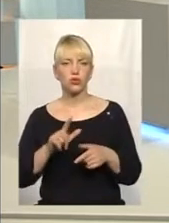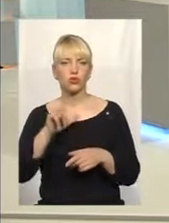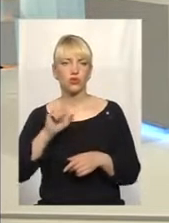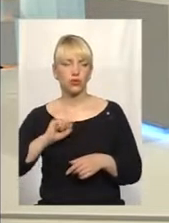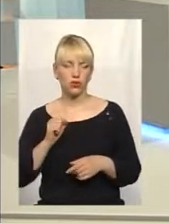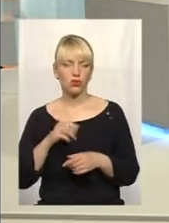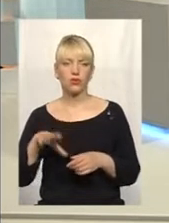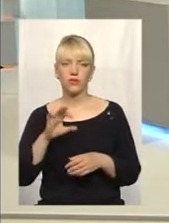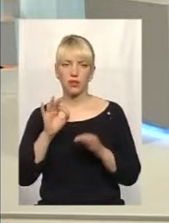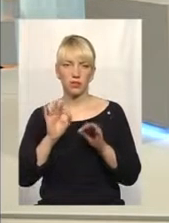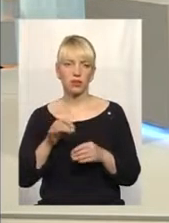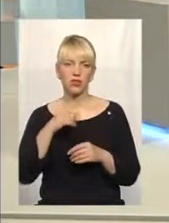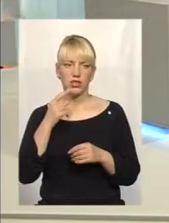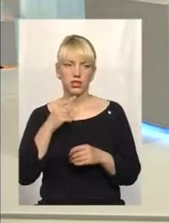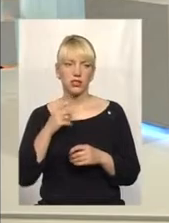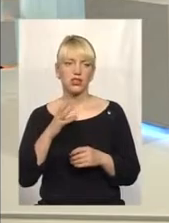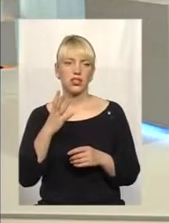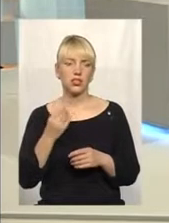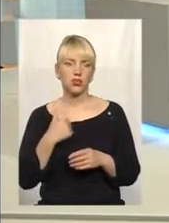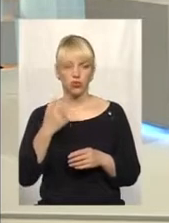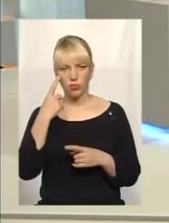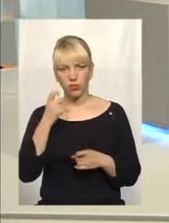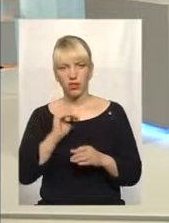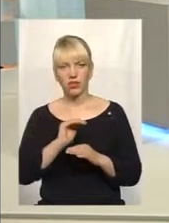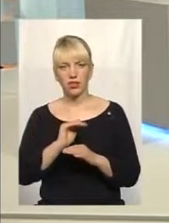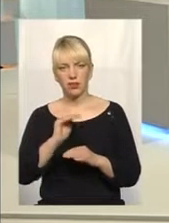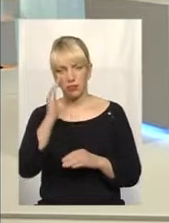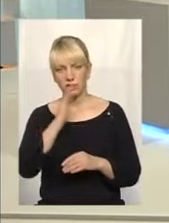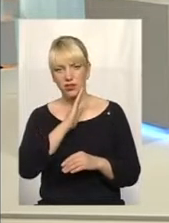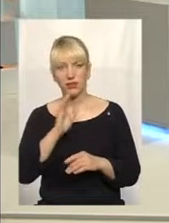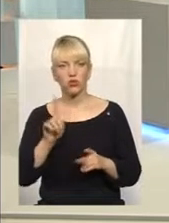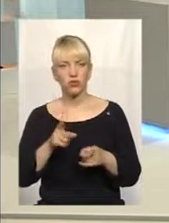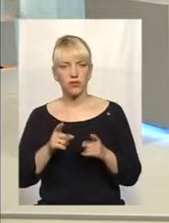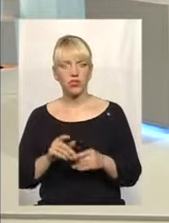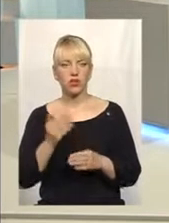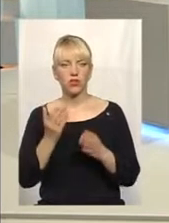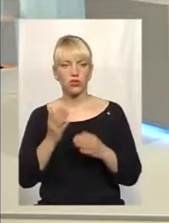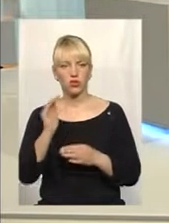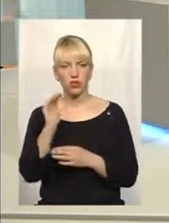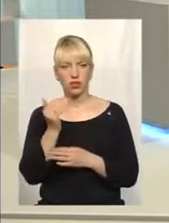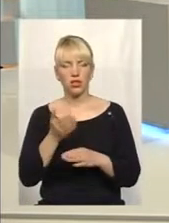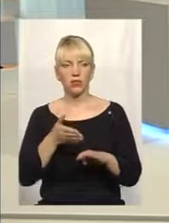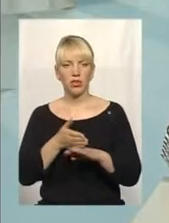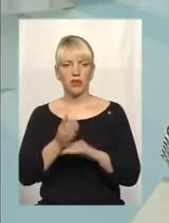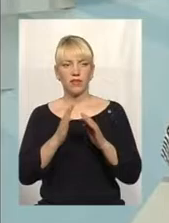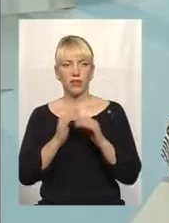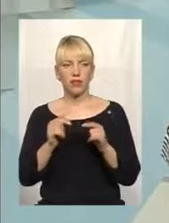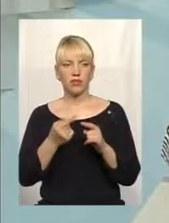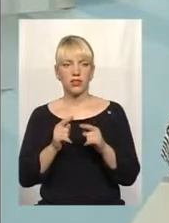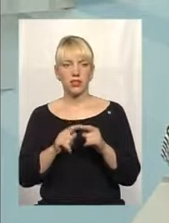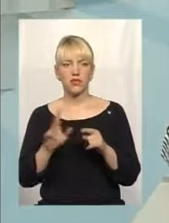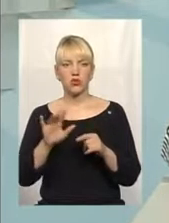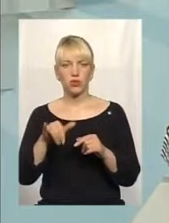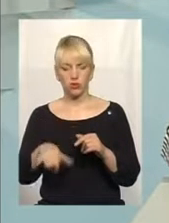вона абсолютно все вірно сказала. І хочу попередити батьків, що, звичайно, дитина, якщо переступає поріг табору, все, що є в